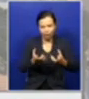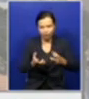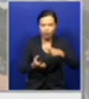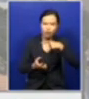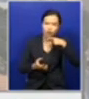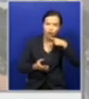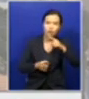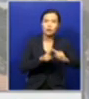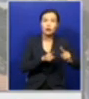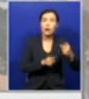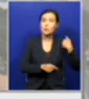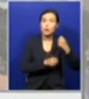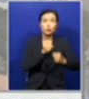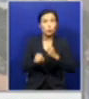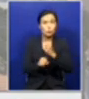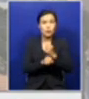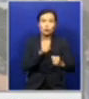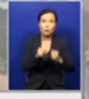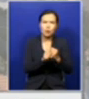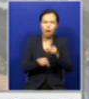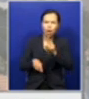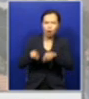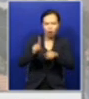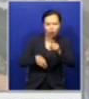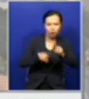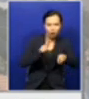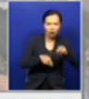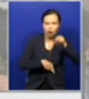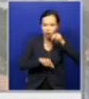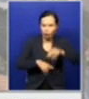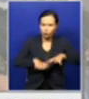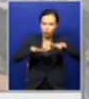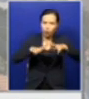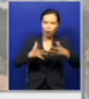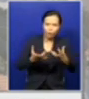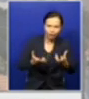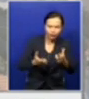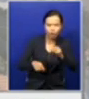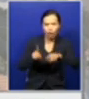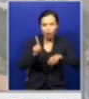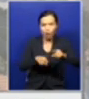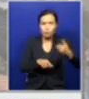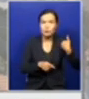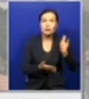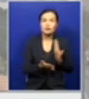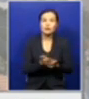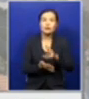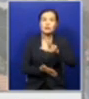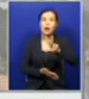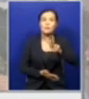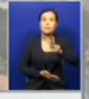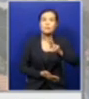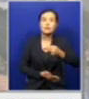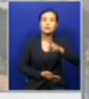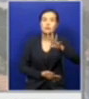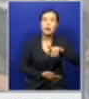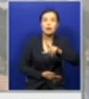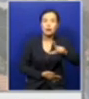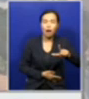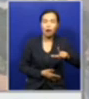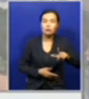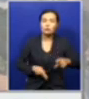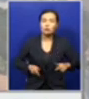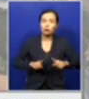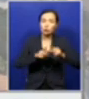ค่ะยังมีแล้งสลับท่วมสลับแล้งค่ะแล้วเงิน 34,000 ล้านบาทที่กระทรวงเกษตรและสหก